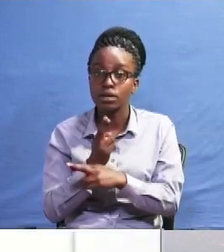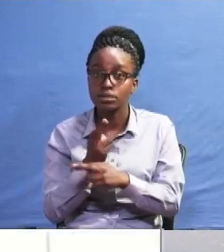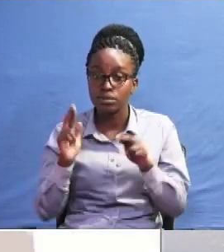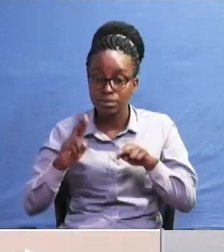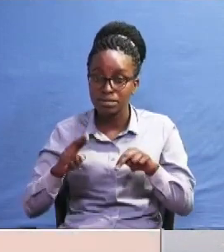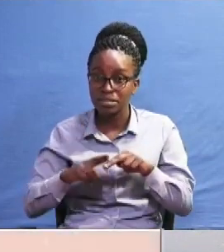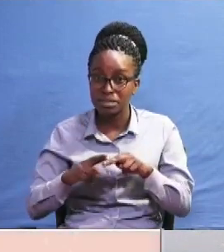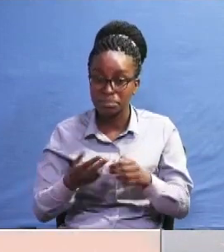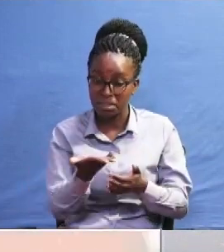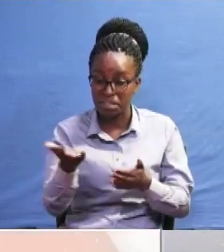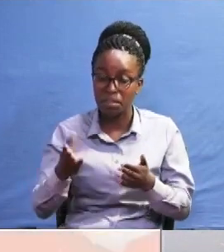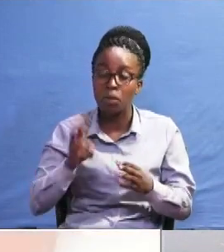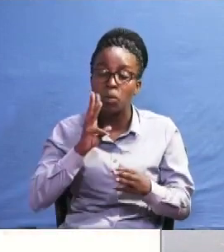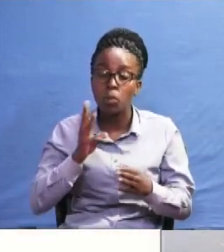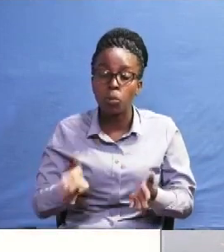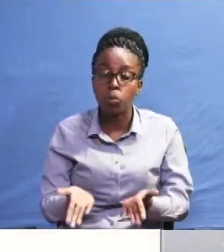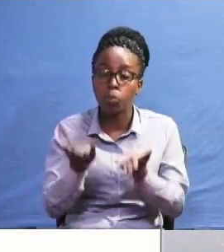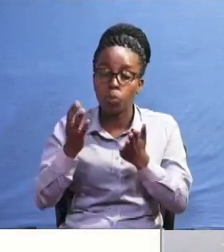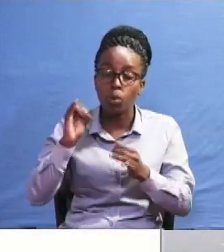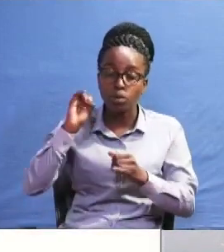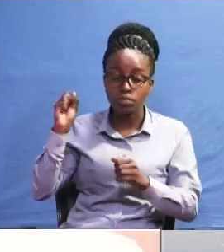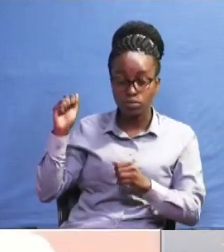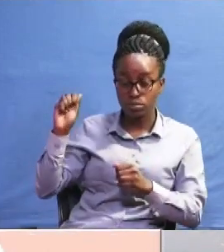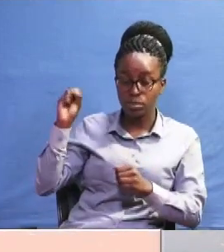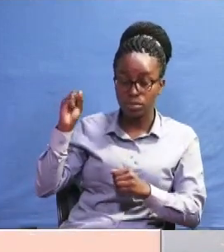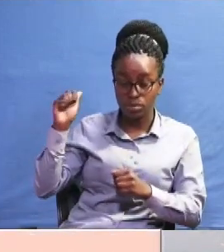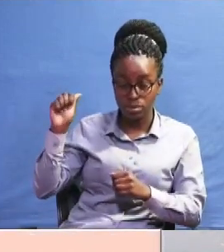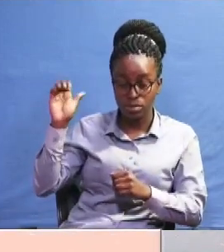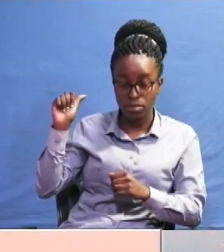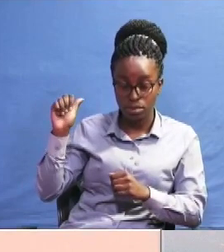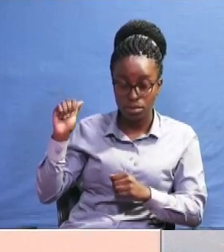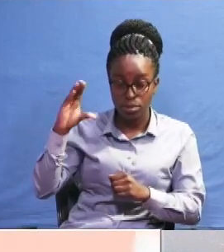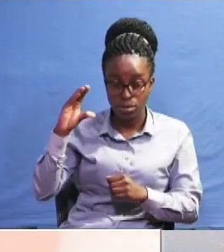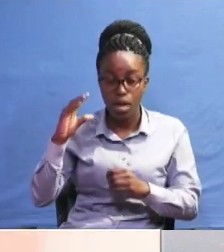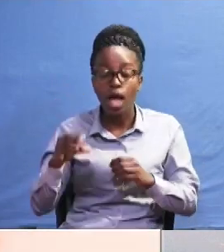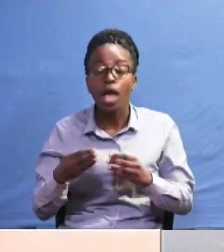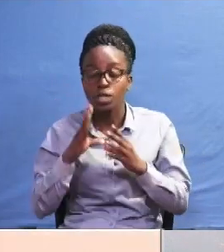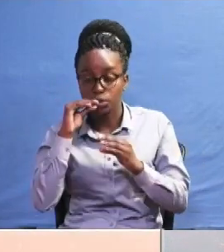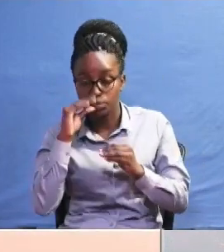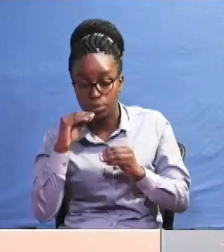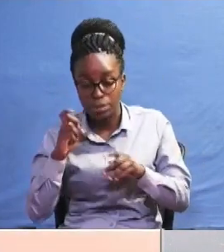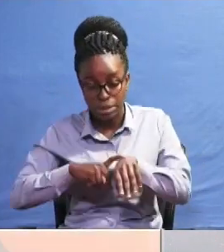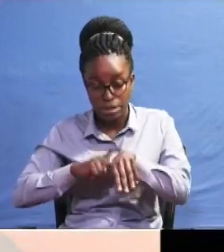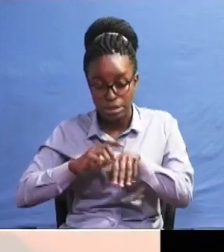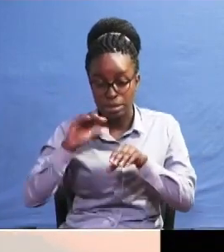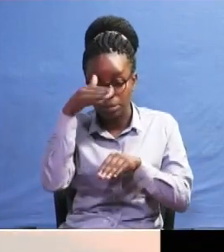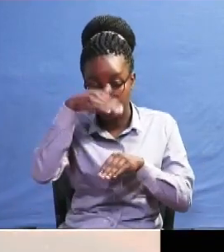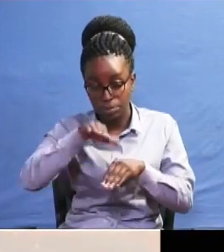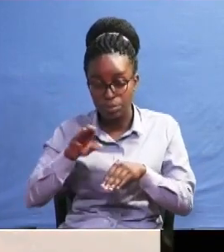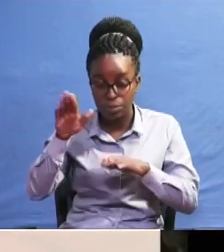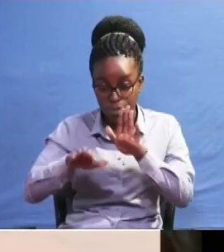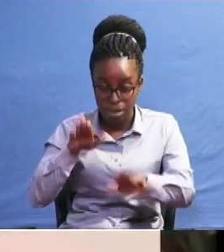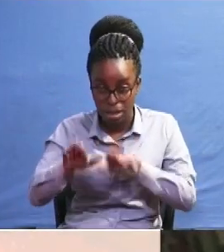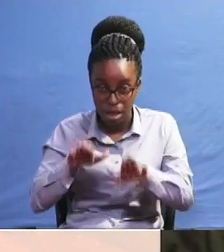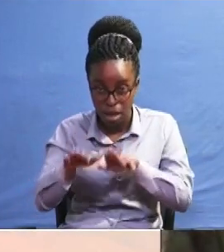kwamba msemaji wa serikali Isaac Mwaura leo hii akizungumza katika chumba cha Nyayo amesema kuwa mvua kubwa inayonyesha